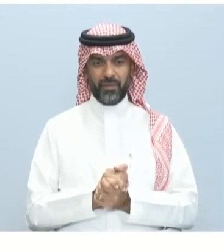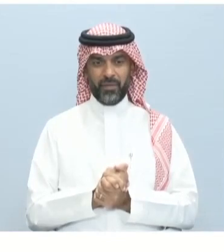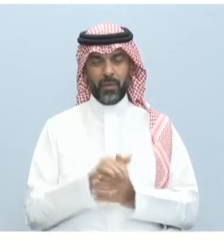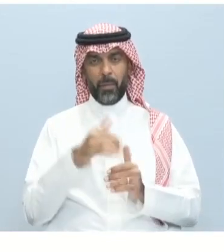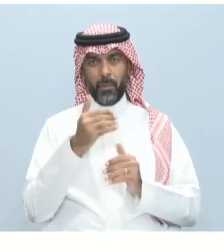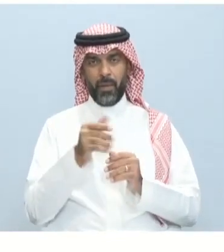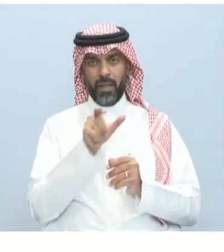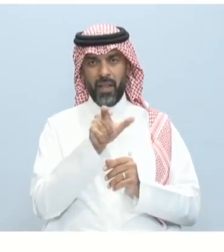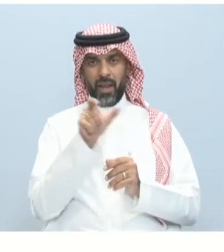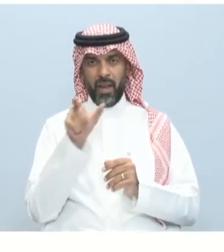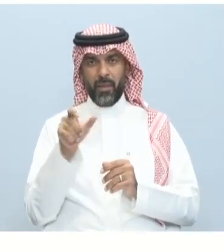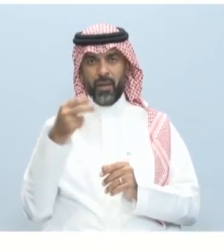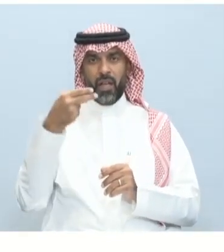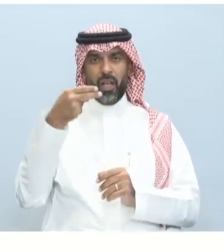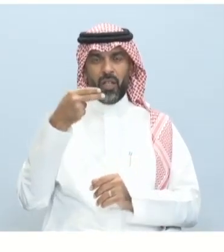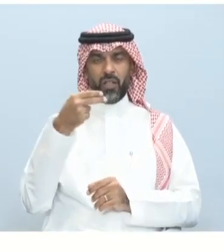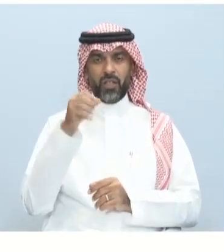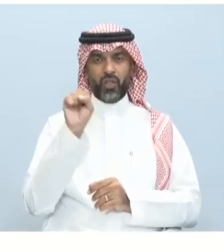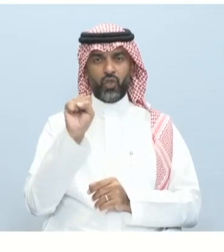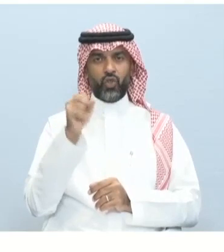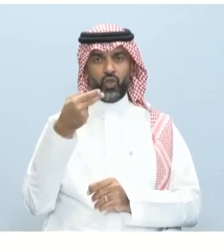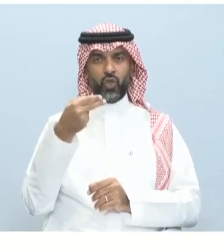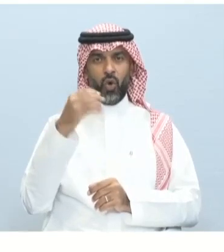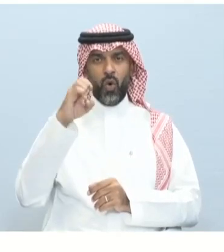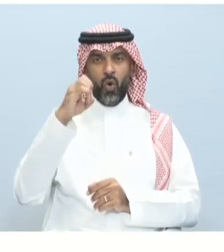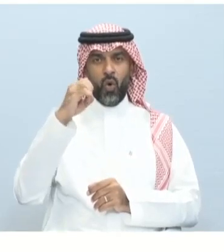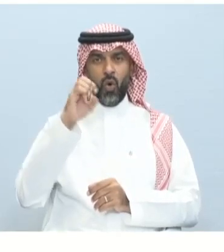بعد ذلك لبنة show أي إظهار الكائن.